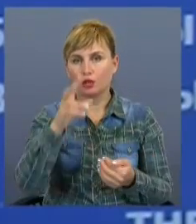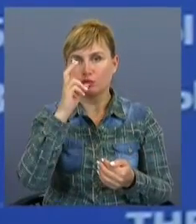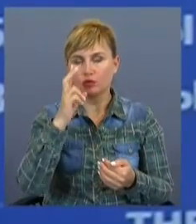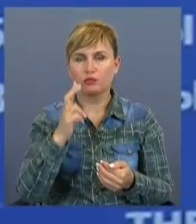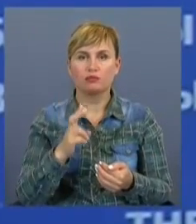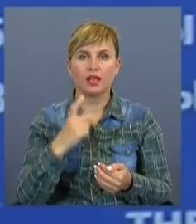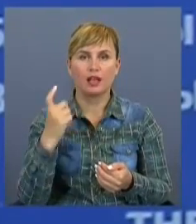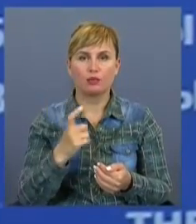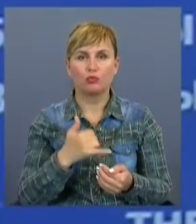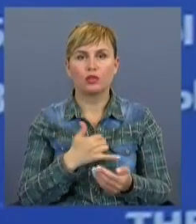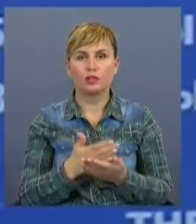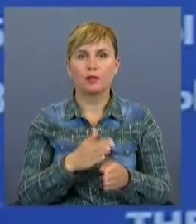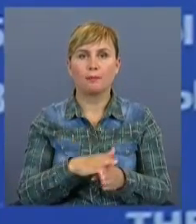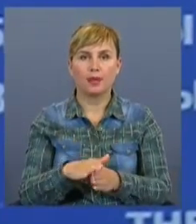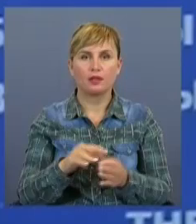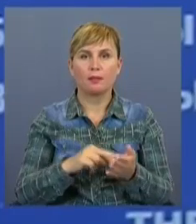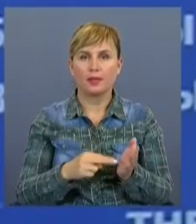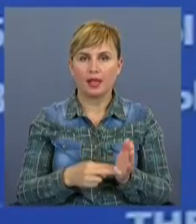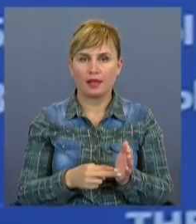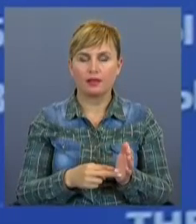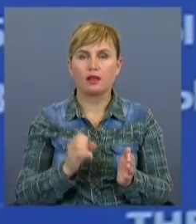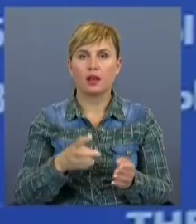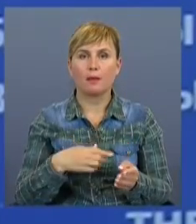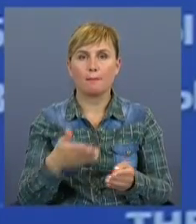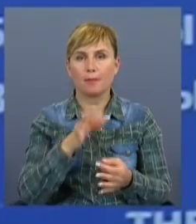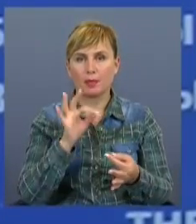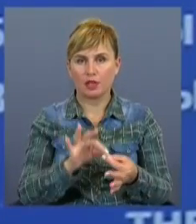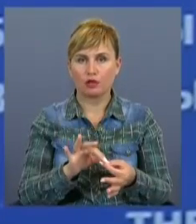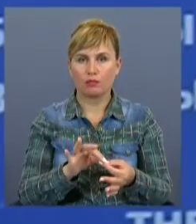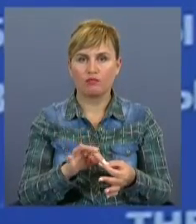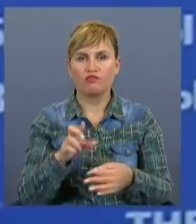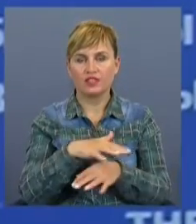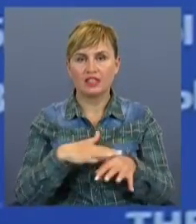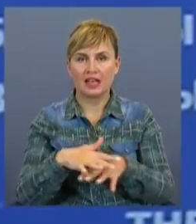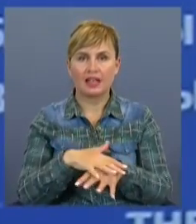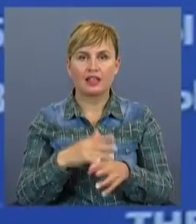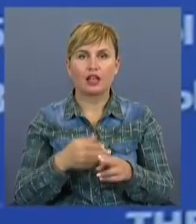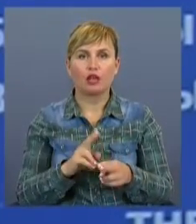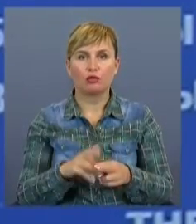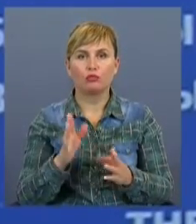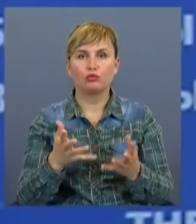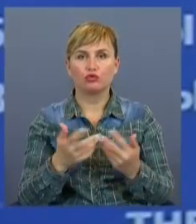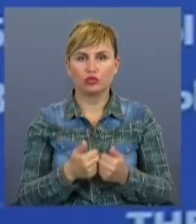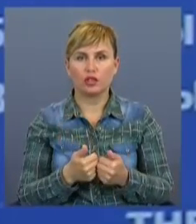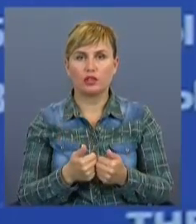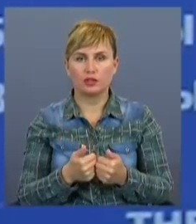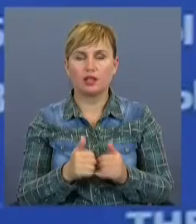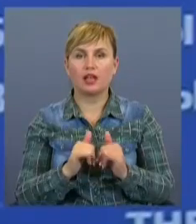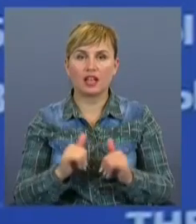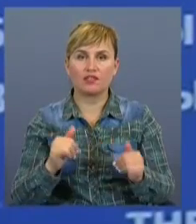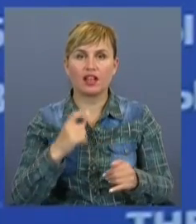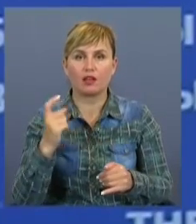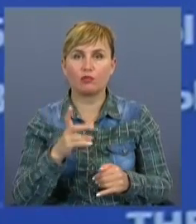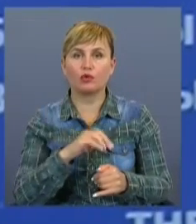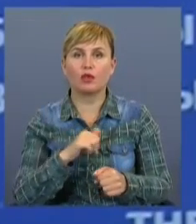развивающейся экономикой. У нас есть вполне конкретные планы, как мы попадем в страны, которые будут считаться развитой экономикой. Но